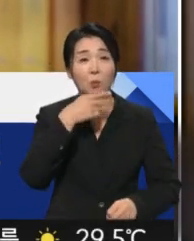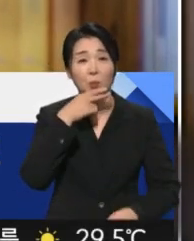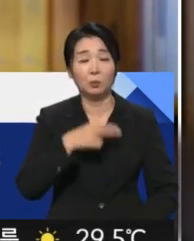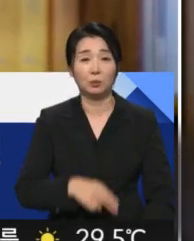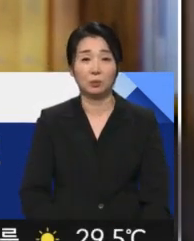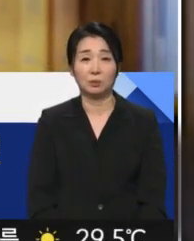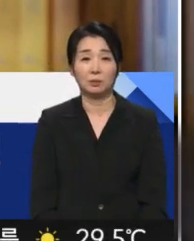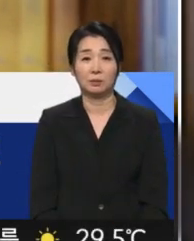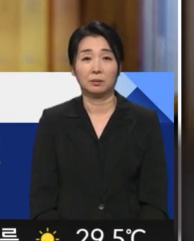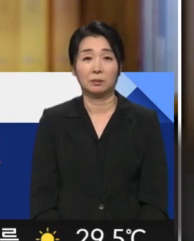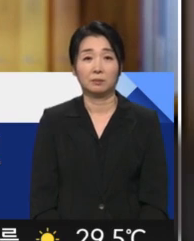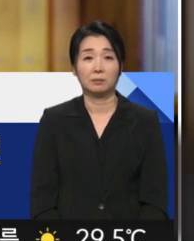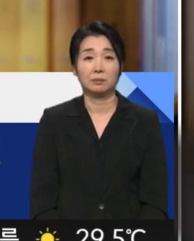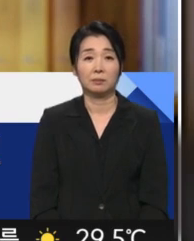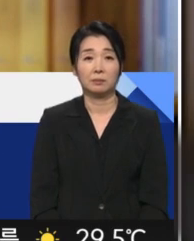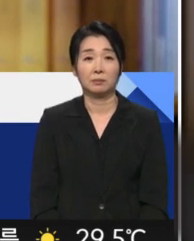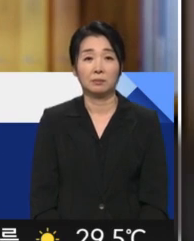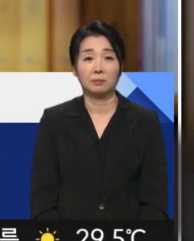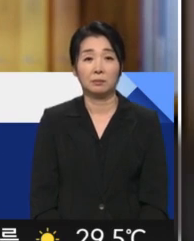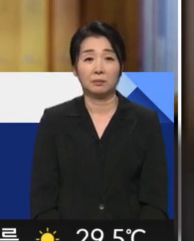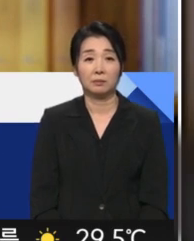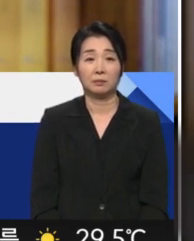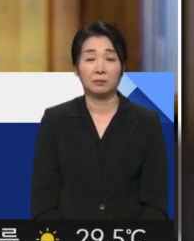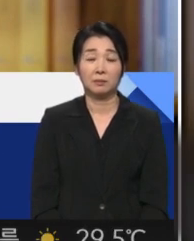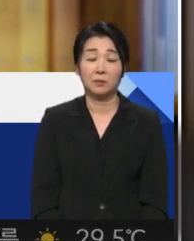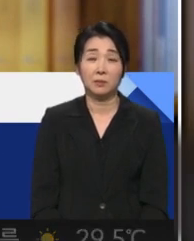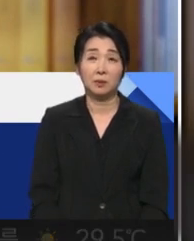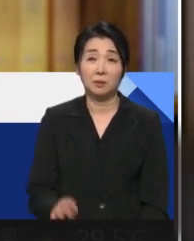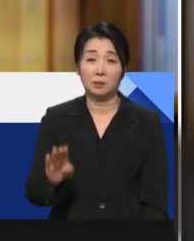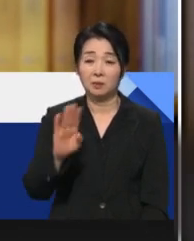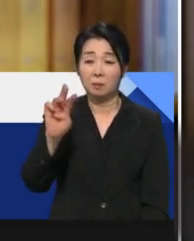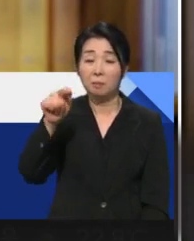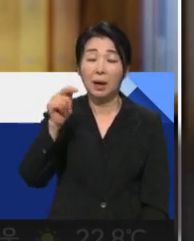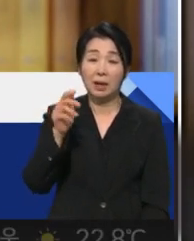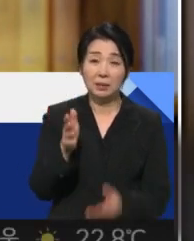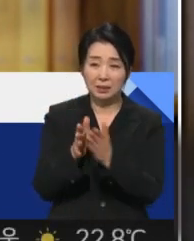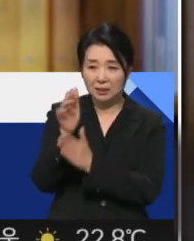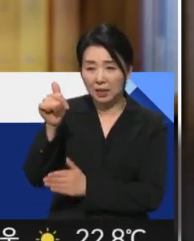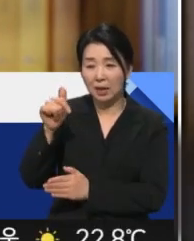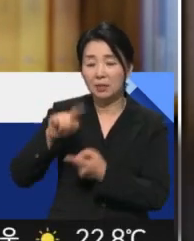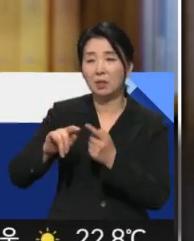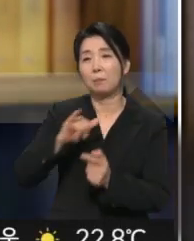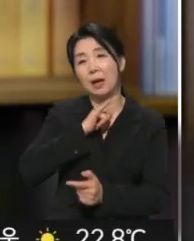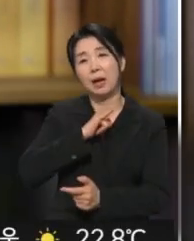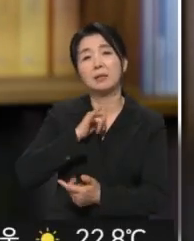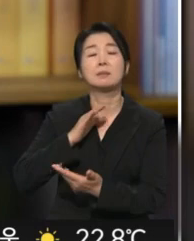같은데요. 적어도 박원순 시장은 그렇게 행동했으면 안 되죠.